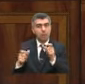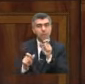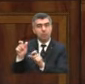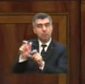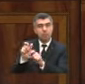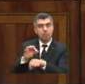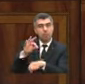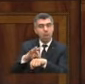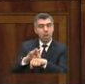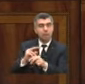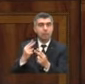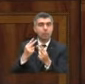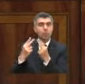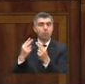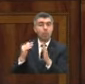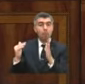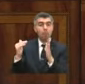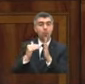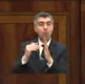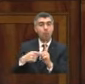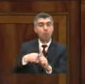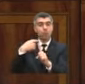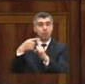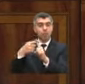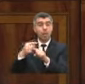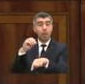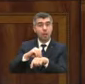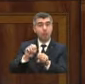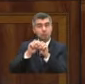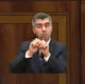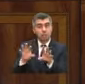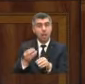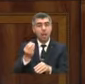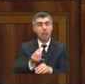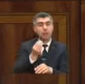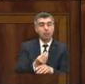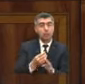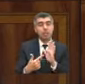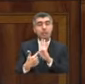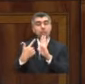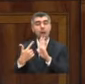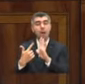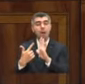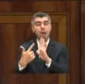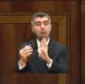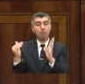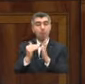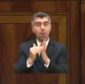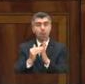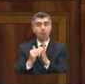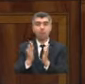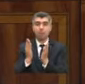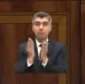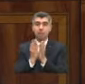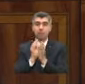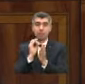على المرض لفائدة 22 مليون مستفيد إضافي. ثانيا، تعميم التعويضات العائلية لفائدة حوالي 7 ملايين طفل في سن الدراسة تستفيد منها